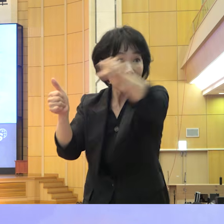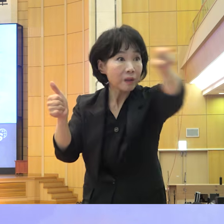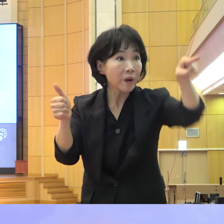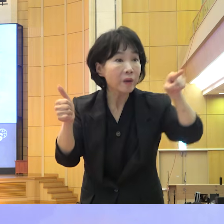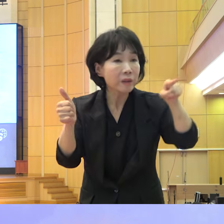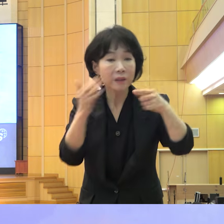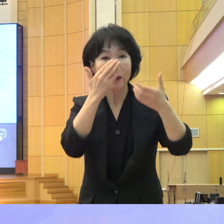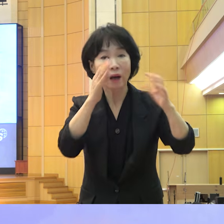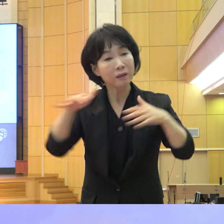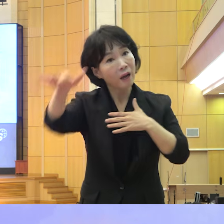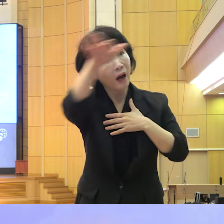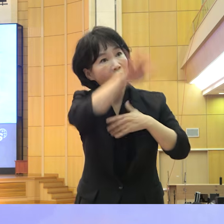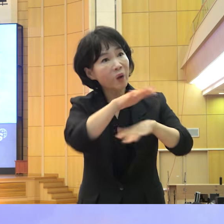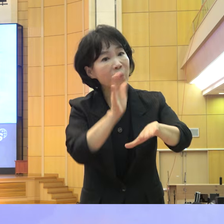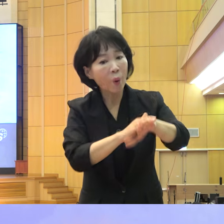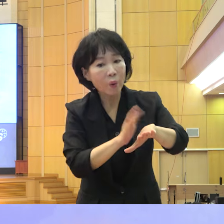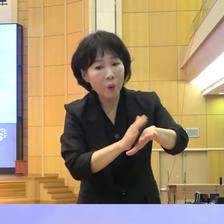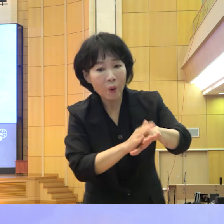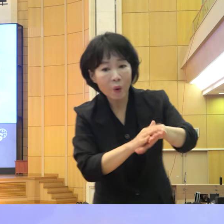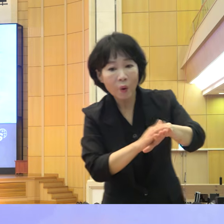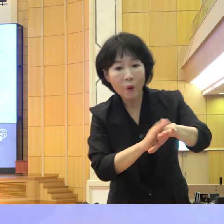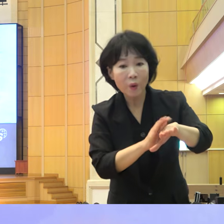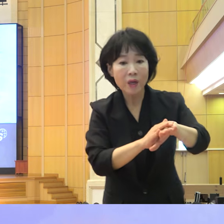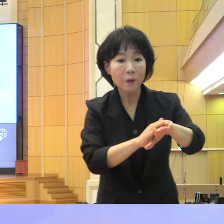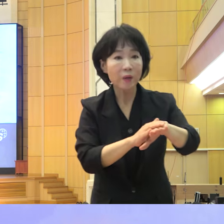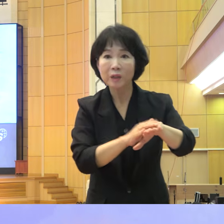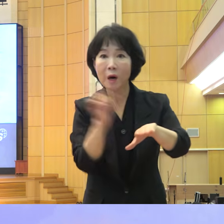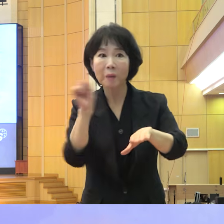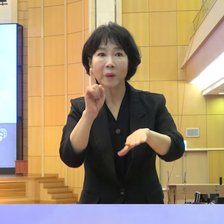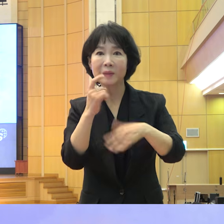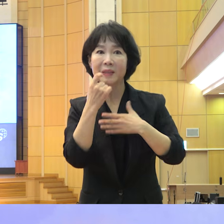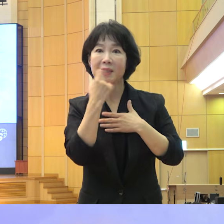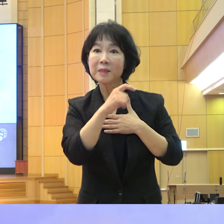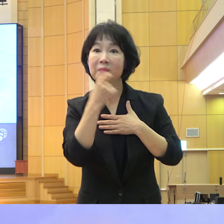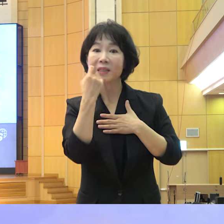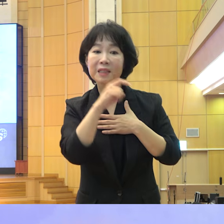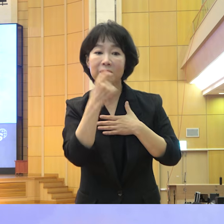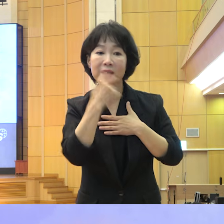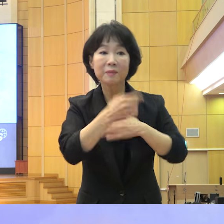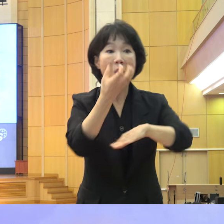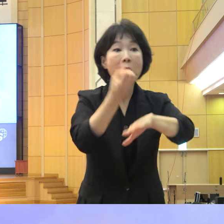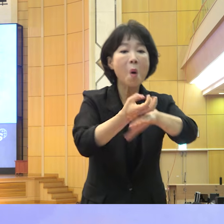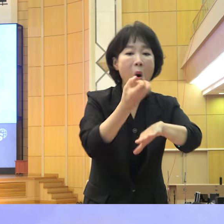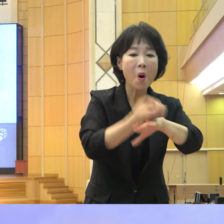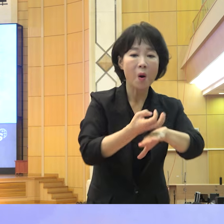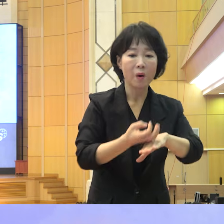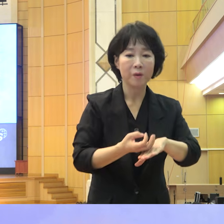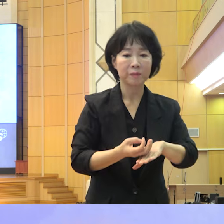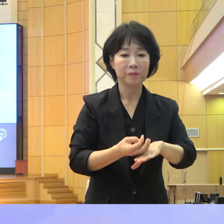손에서, 이 말은 이스라엘 백성들의 손에서, 금고리란 말은 뭐냐?